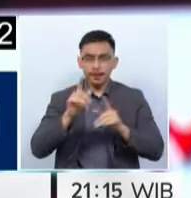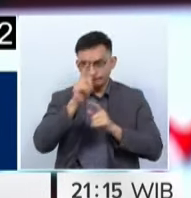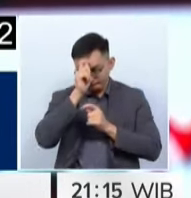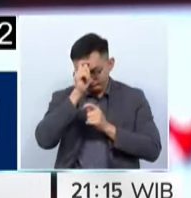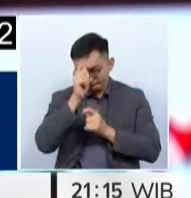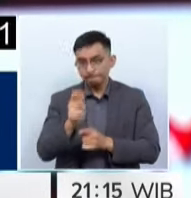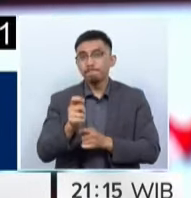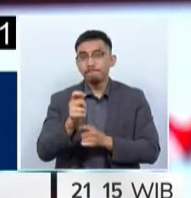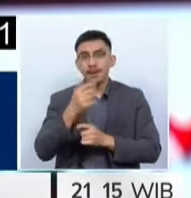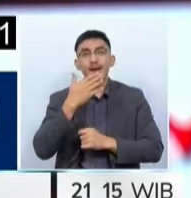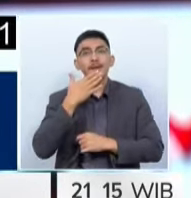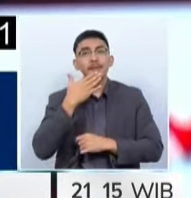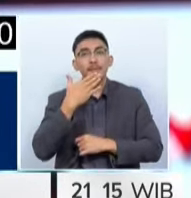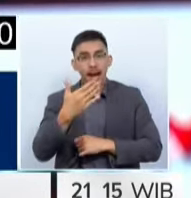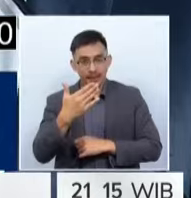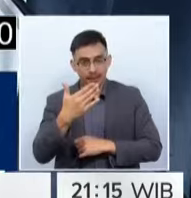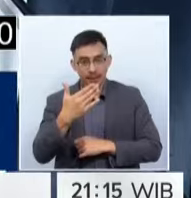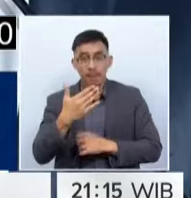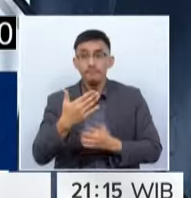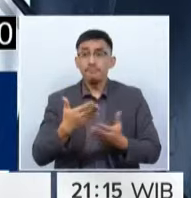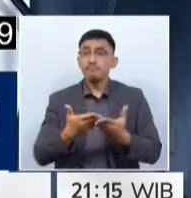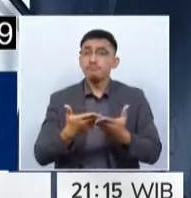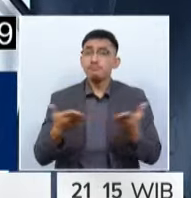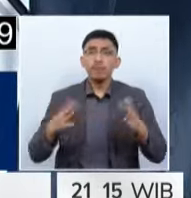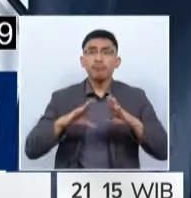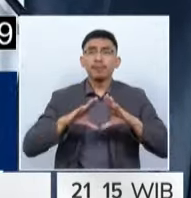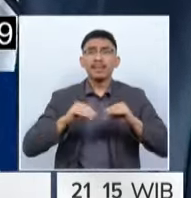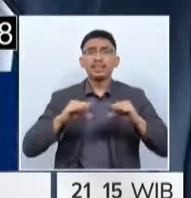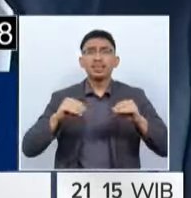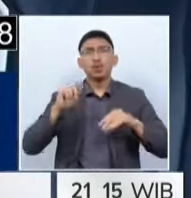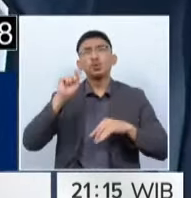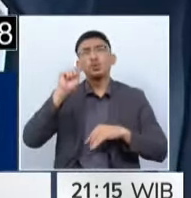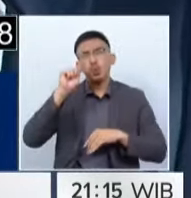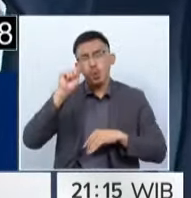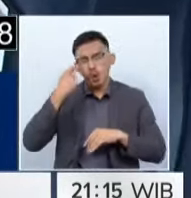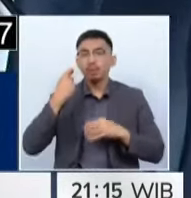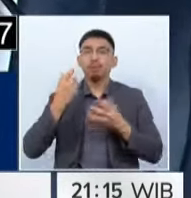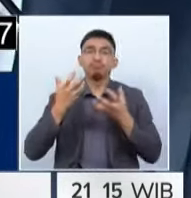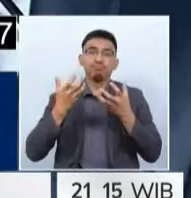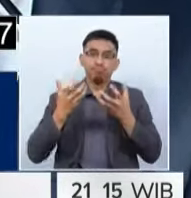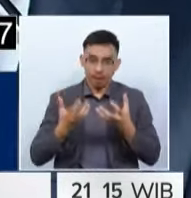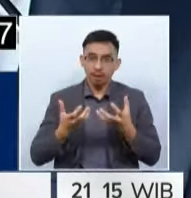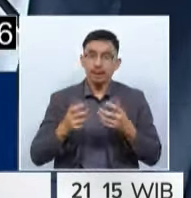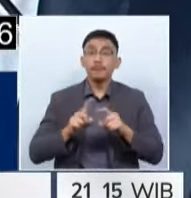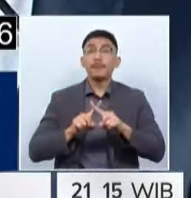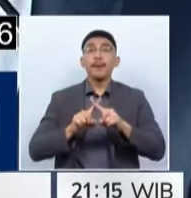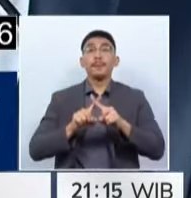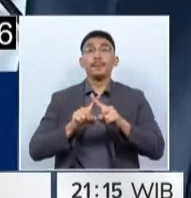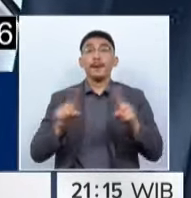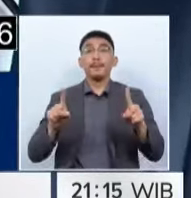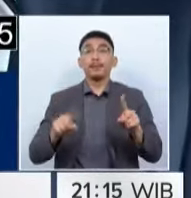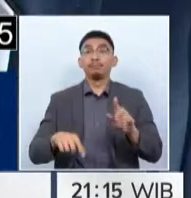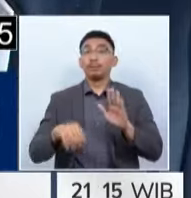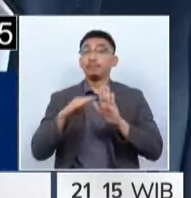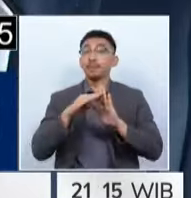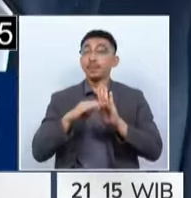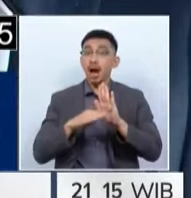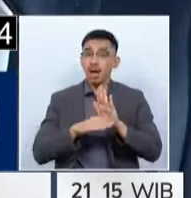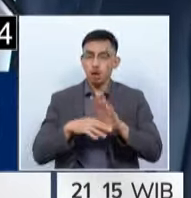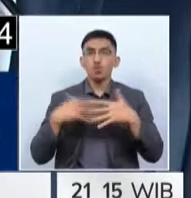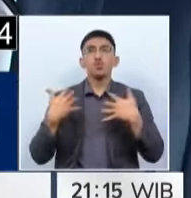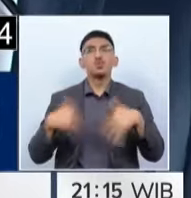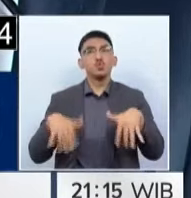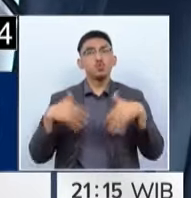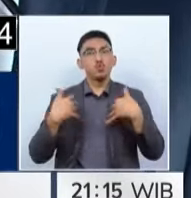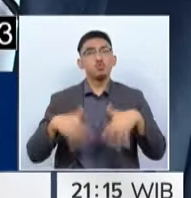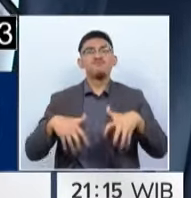karena mereka mengerjakan hal-hal yang sulit hal-hal yang berat tapi sisi-sisi kebijakan menurut saya lebih parah Kenapa di era